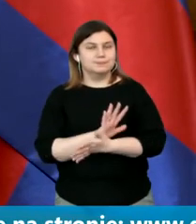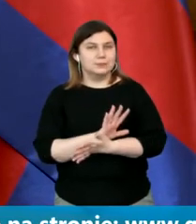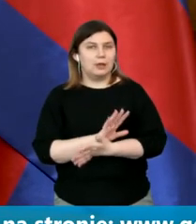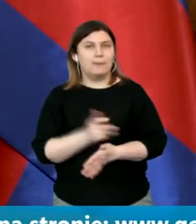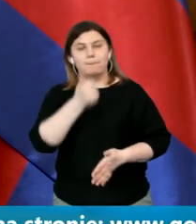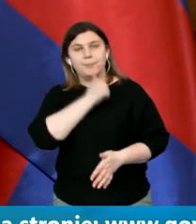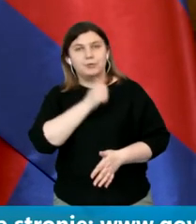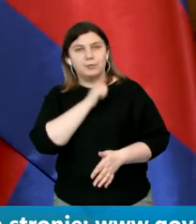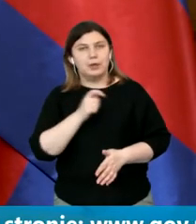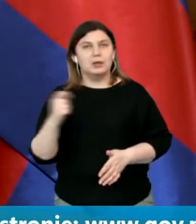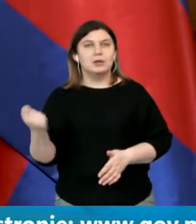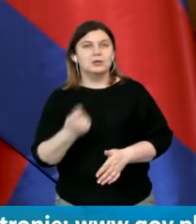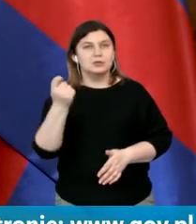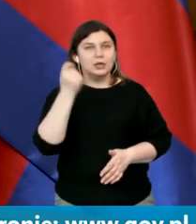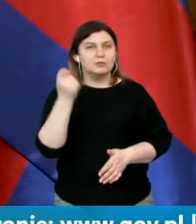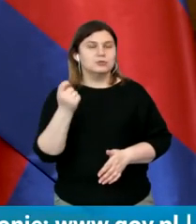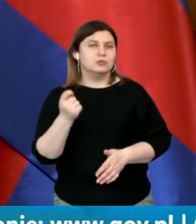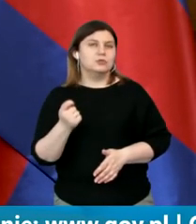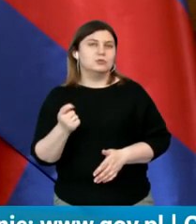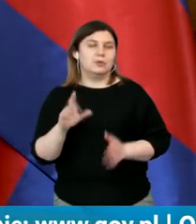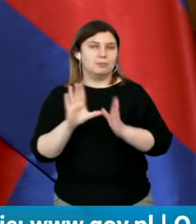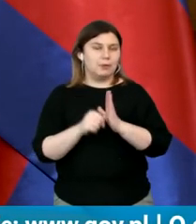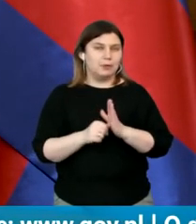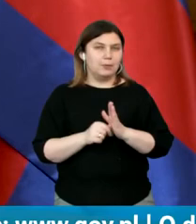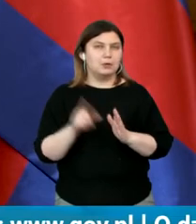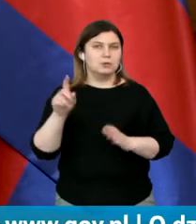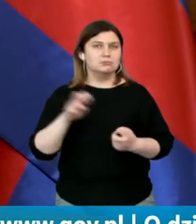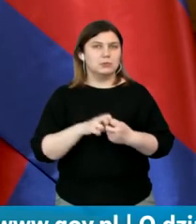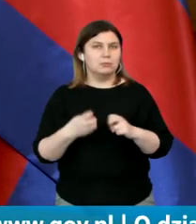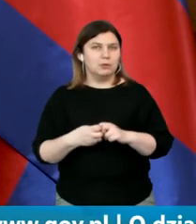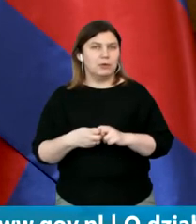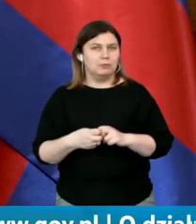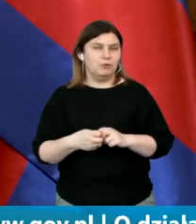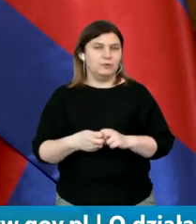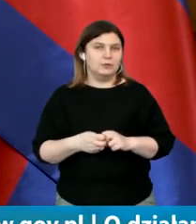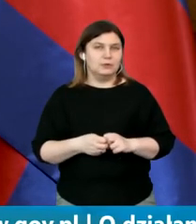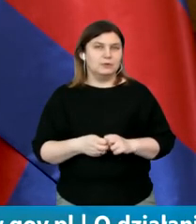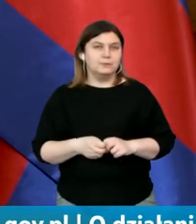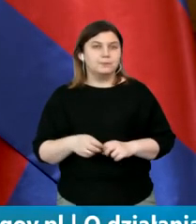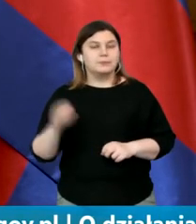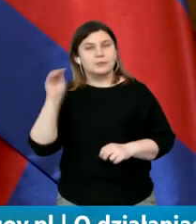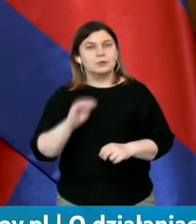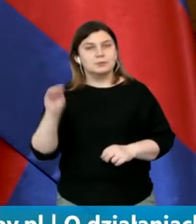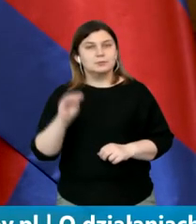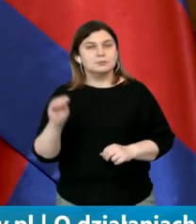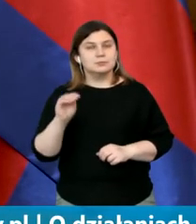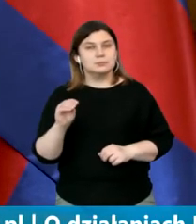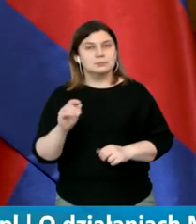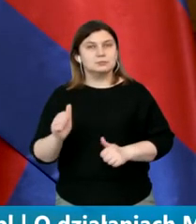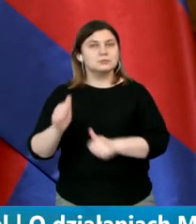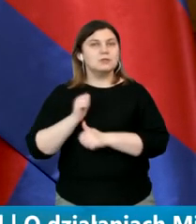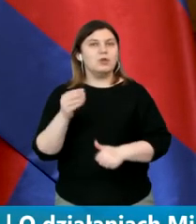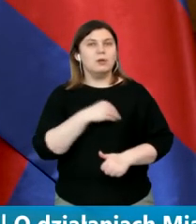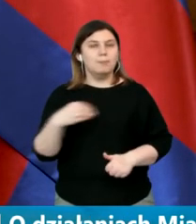próbować poruszać po mieście mimo tych trudności. Także jeszcze przed nami Wojska Polskiego